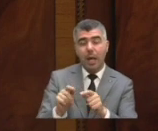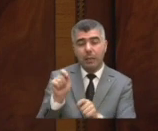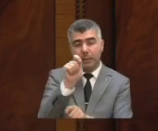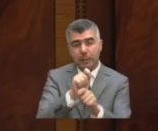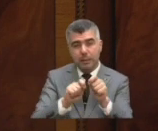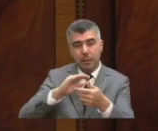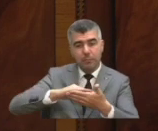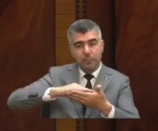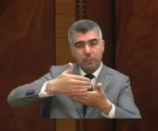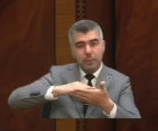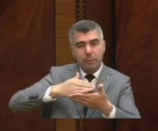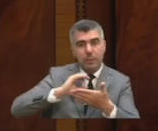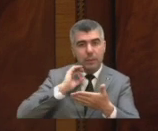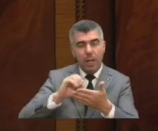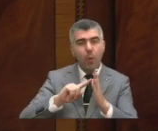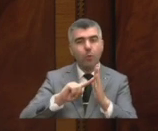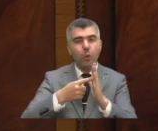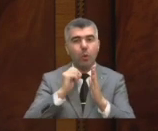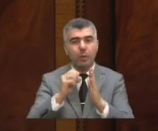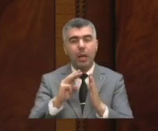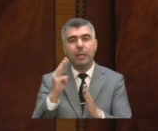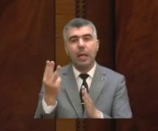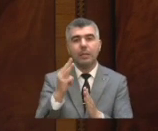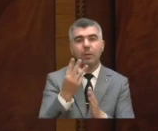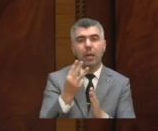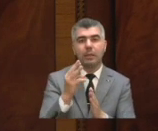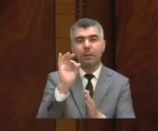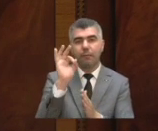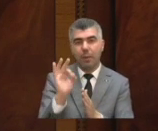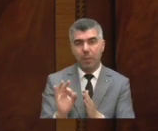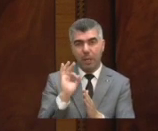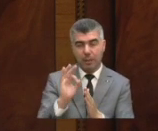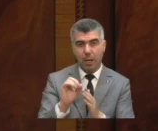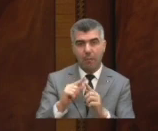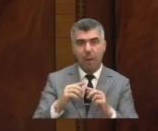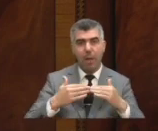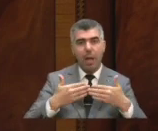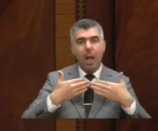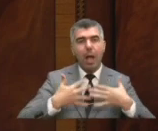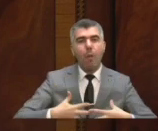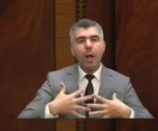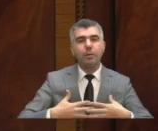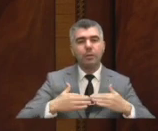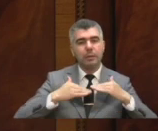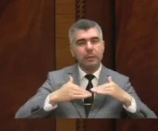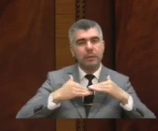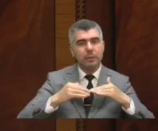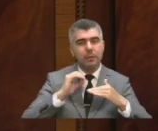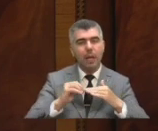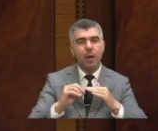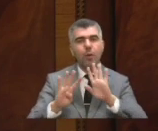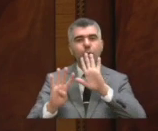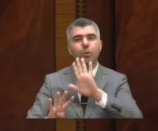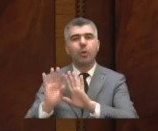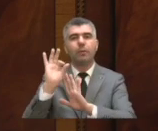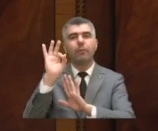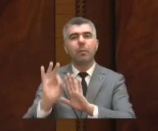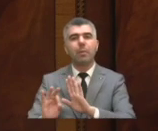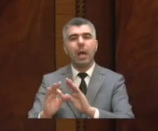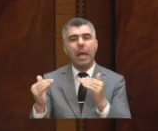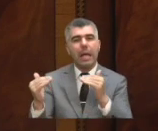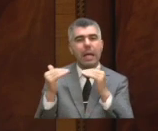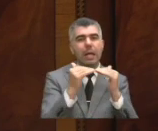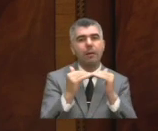والكهربائيه ب 33% وصادرات صناعات النسيج والصناعه الجلديه ب 99% خلال نفس